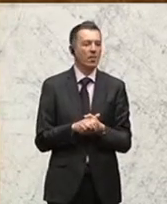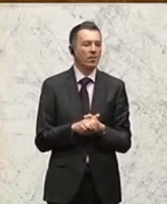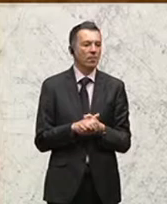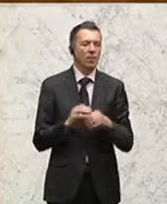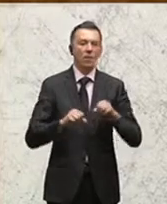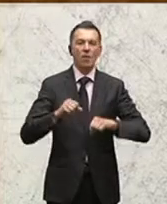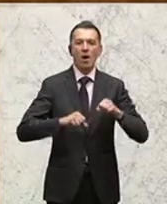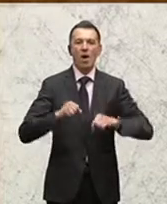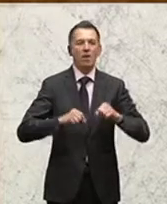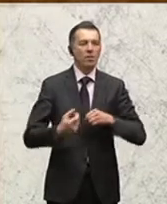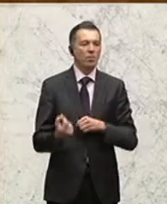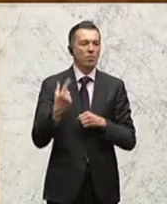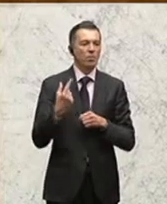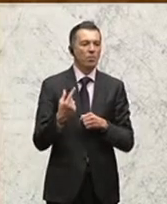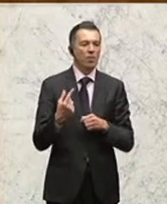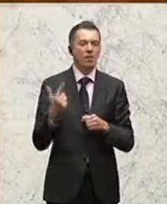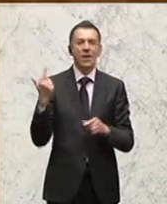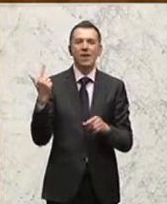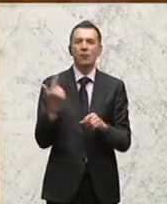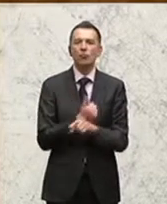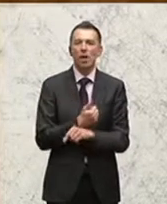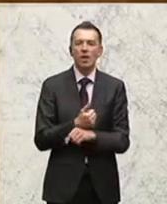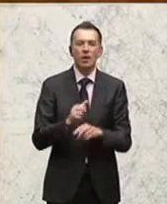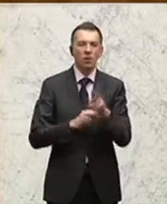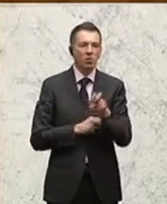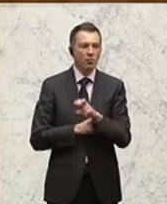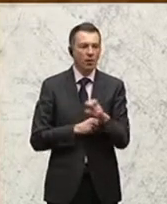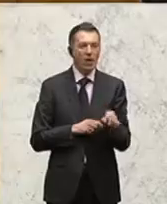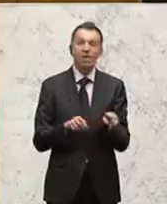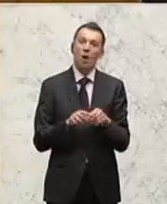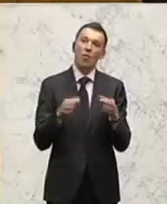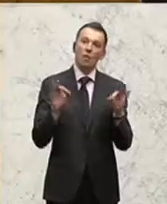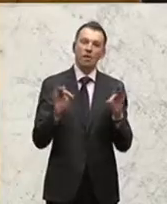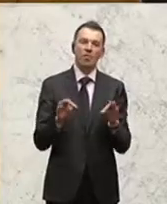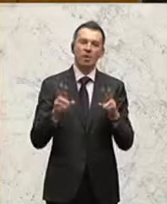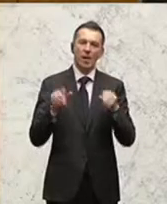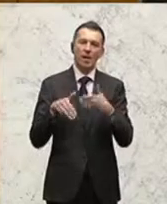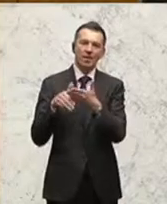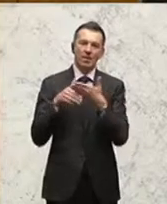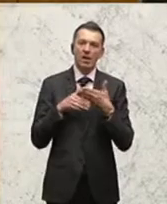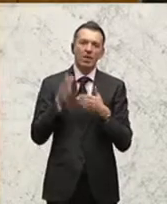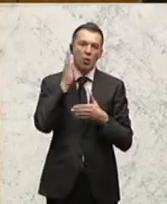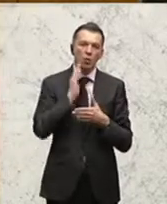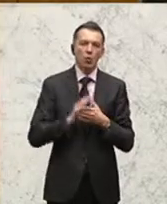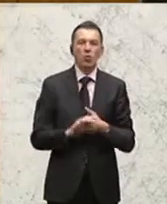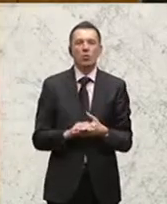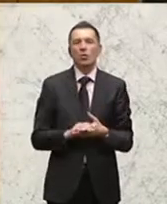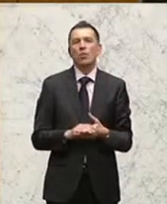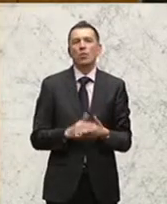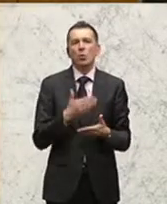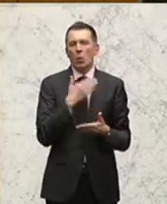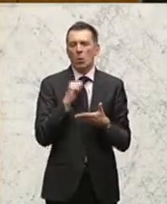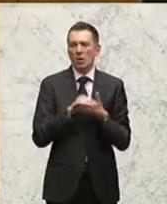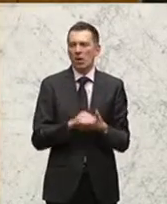die Verhaltensweisen, insbesondere Liechtenstein und Schweiz, das sich ja auch gebessert hat bei den Rechtshilfeersuchen, wo ich also nicht